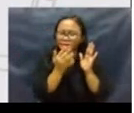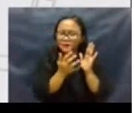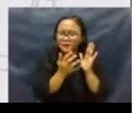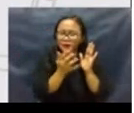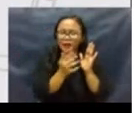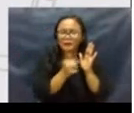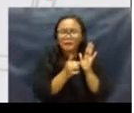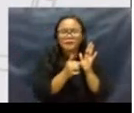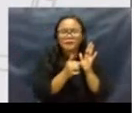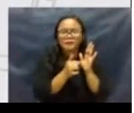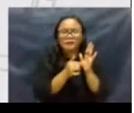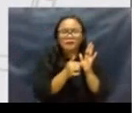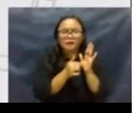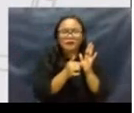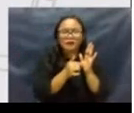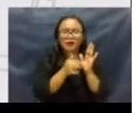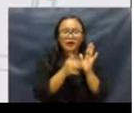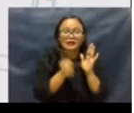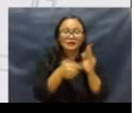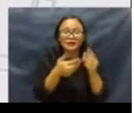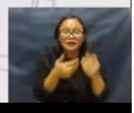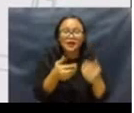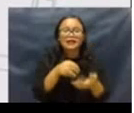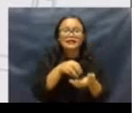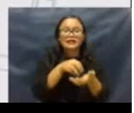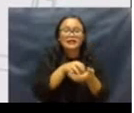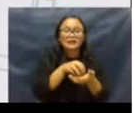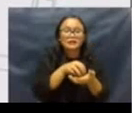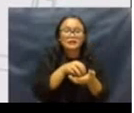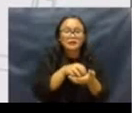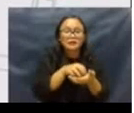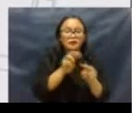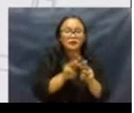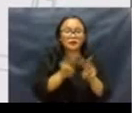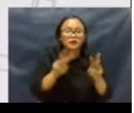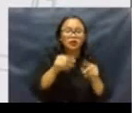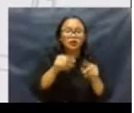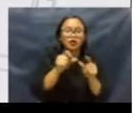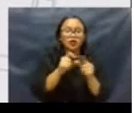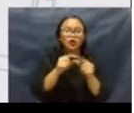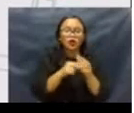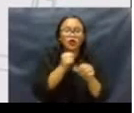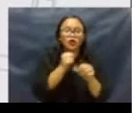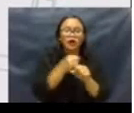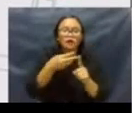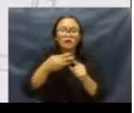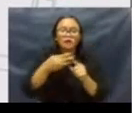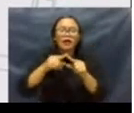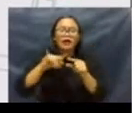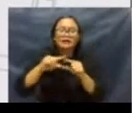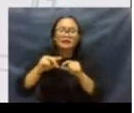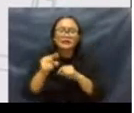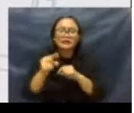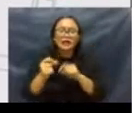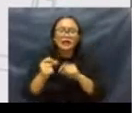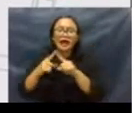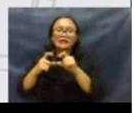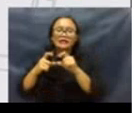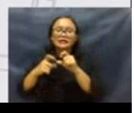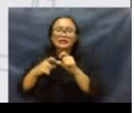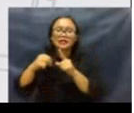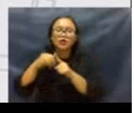di ruang belajar asinkronus kita. Ada tiga contoh yang saya berikan tentang